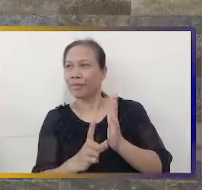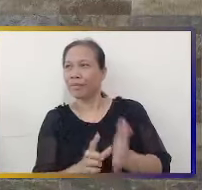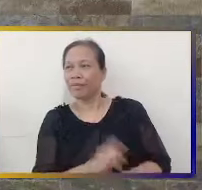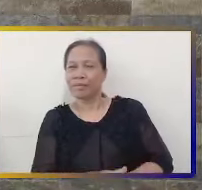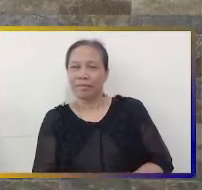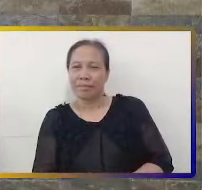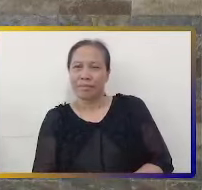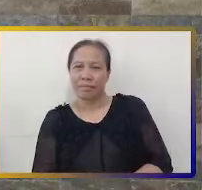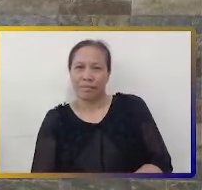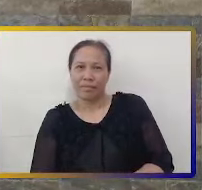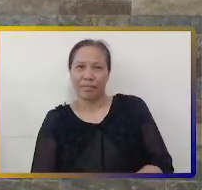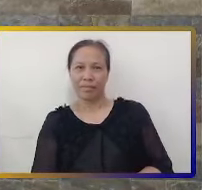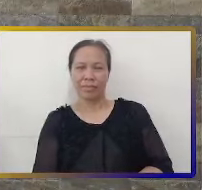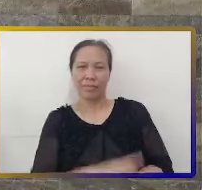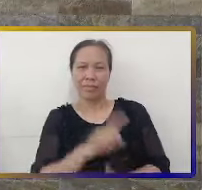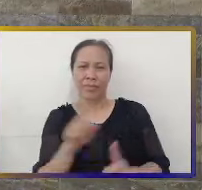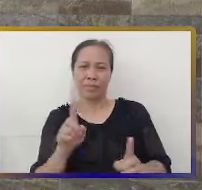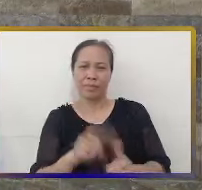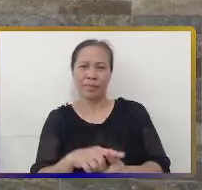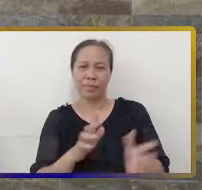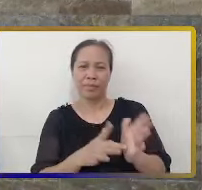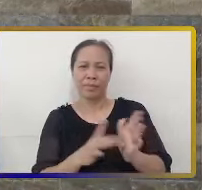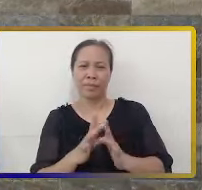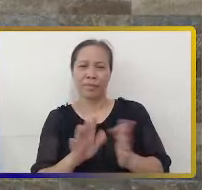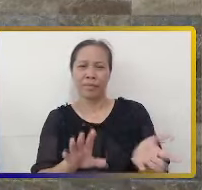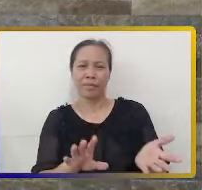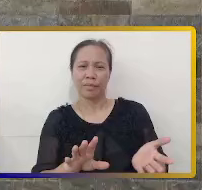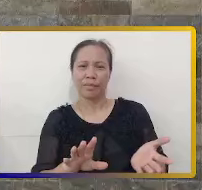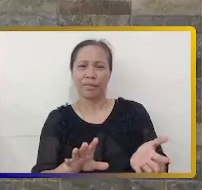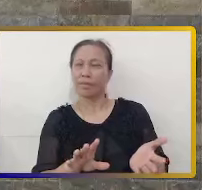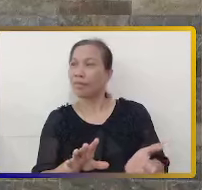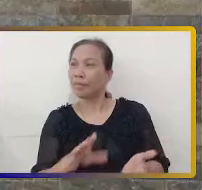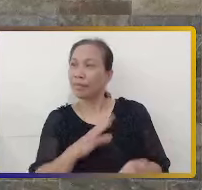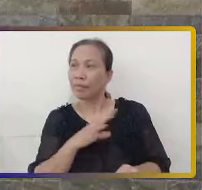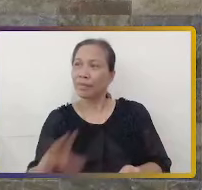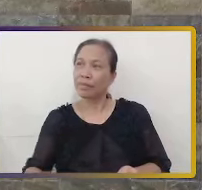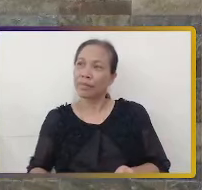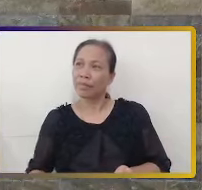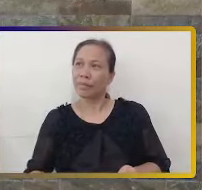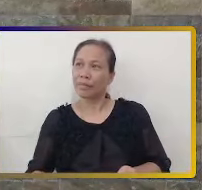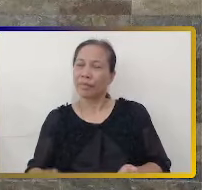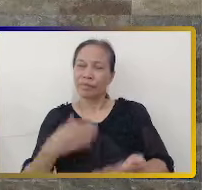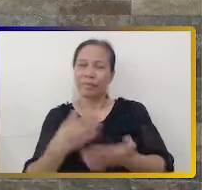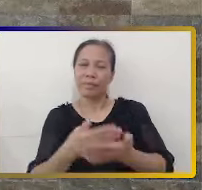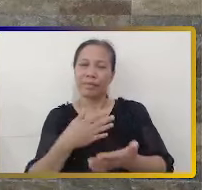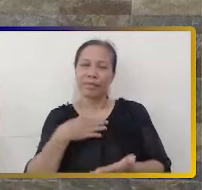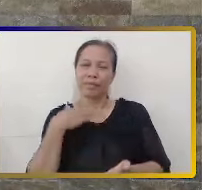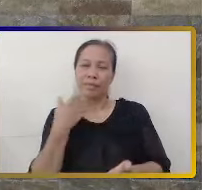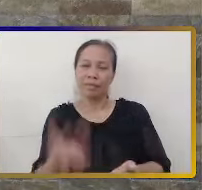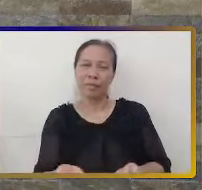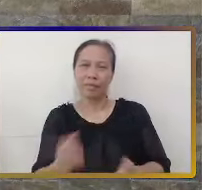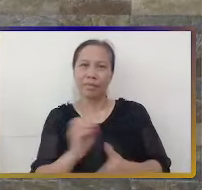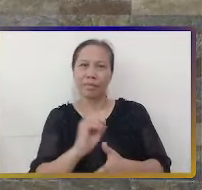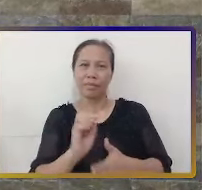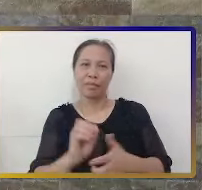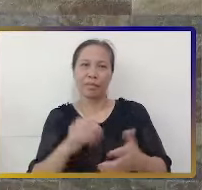kailan ba ang pinong jesukristo nag establish ng church before his death or after his